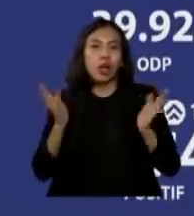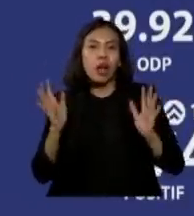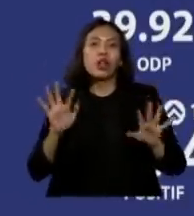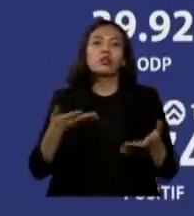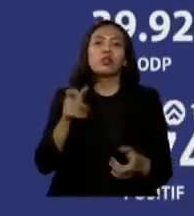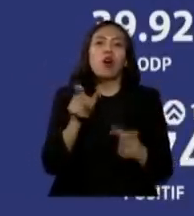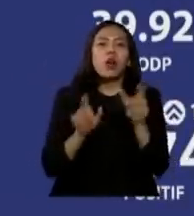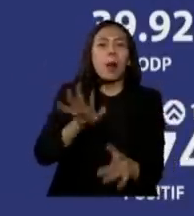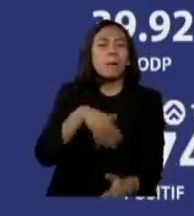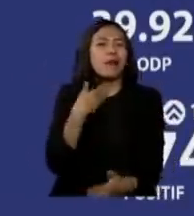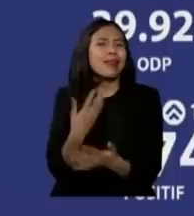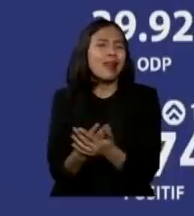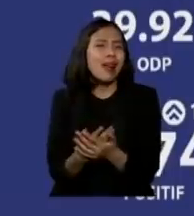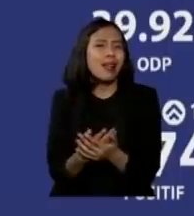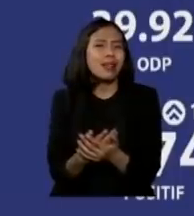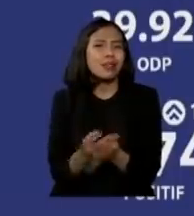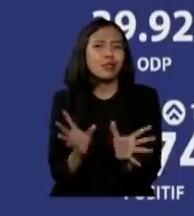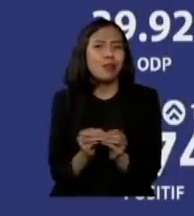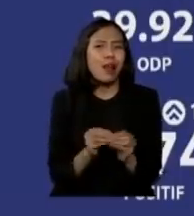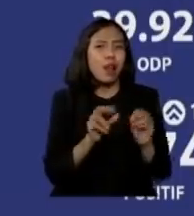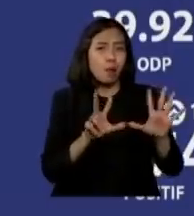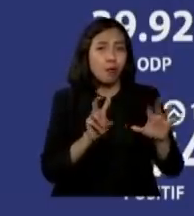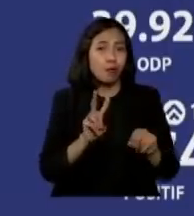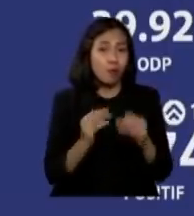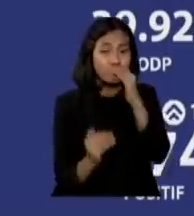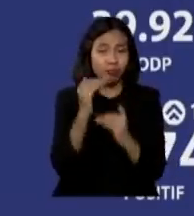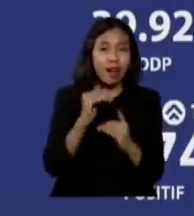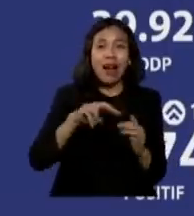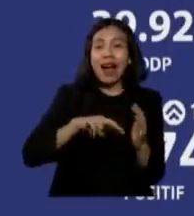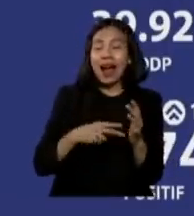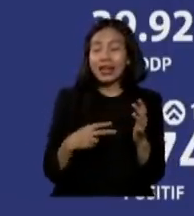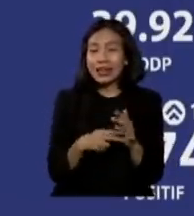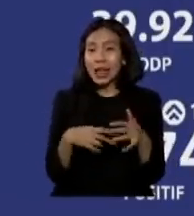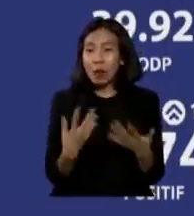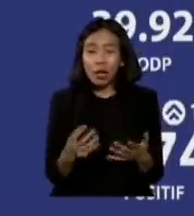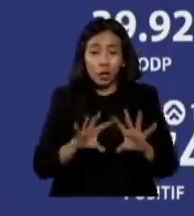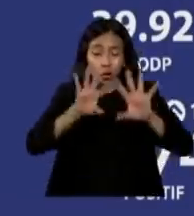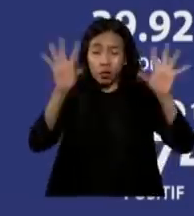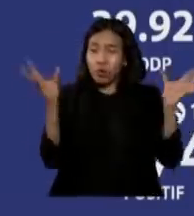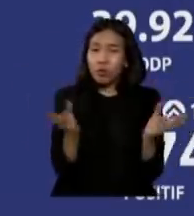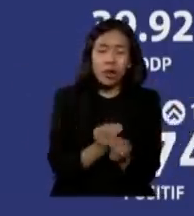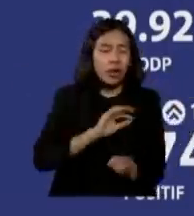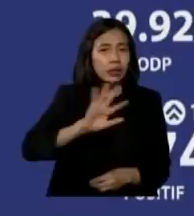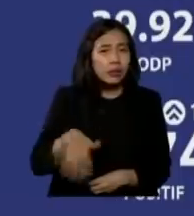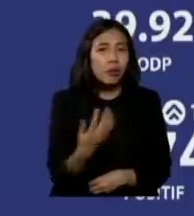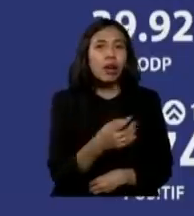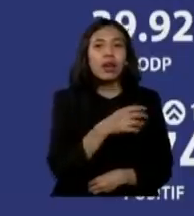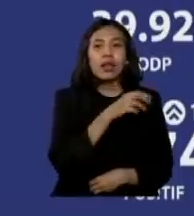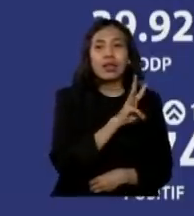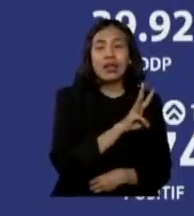kasus meninggal yang kita catat hari ini ada 82 sehingga totalnya menjadi 300 menjadi